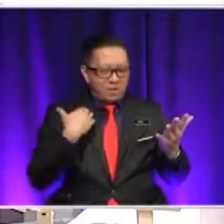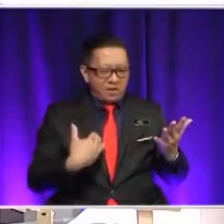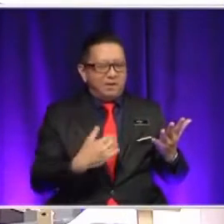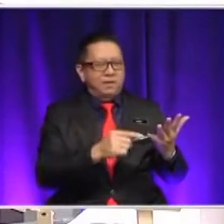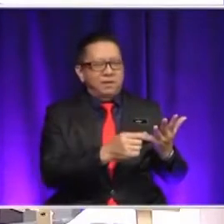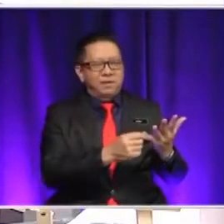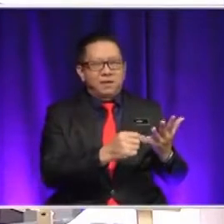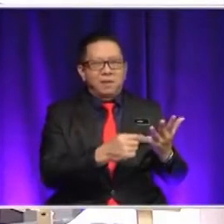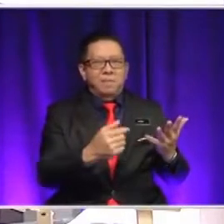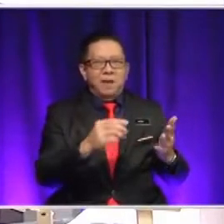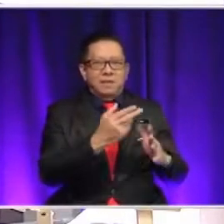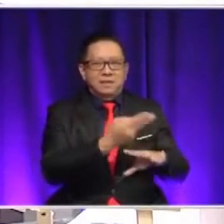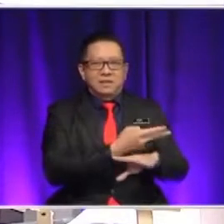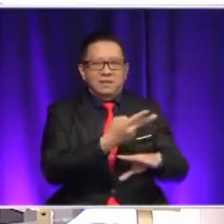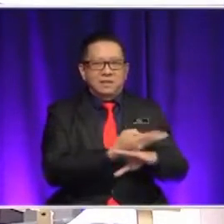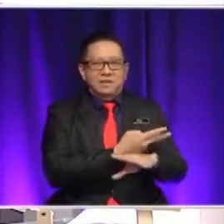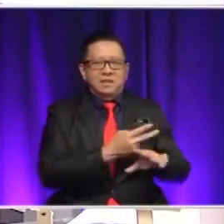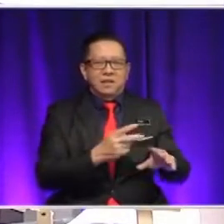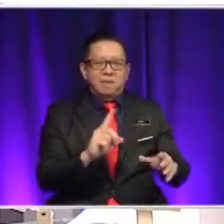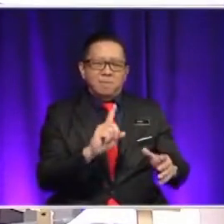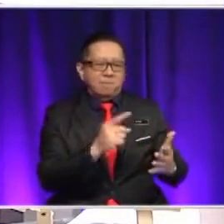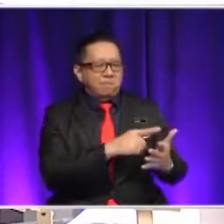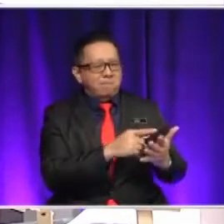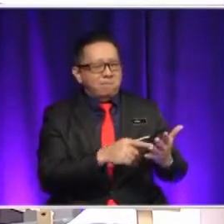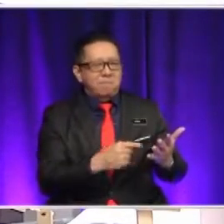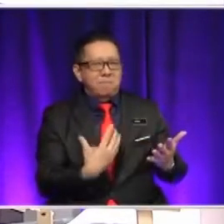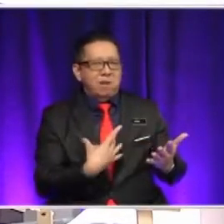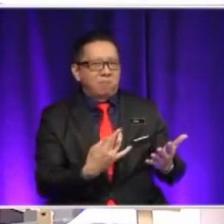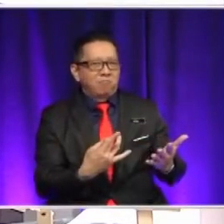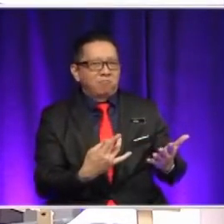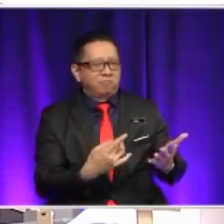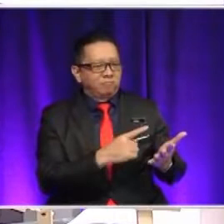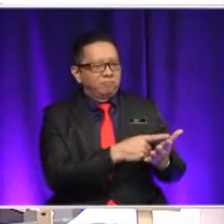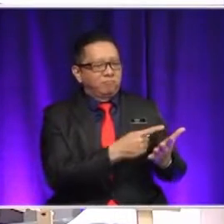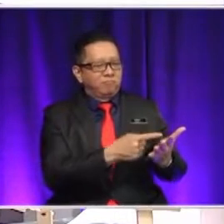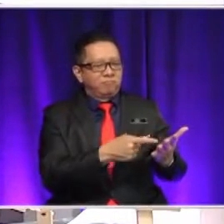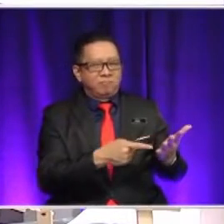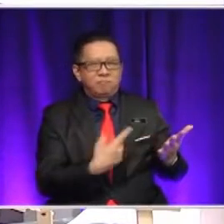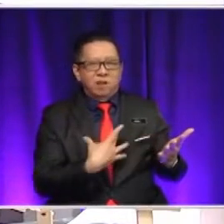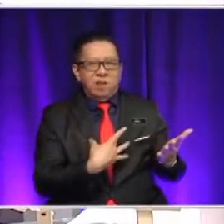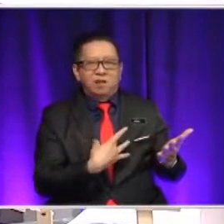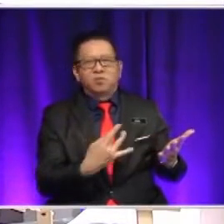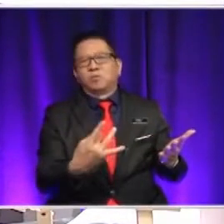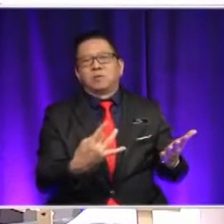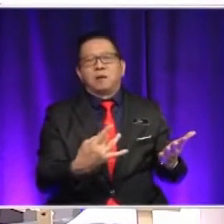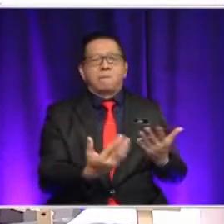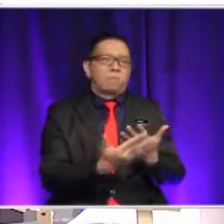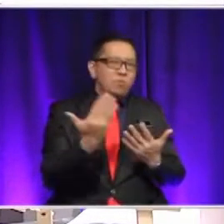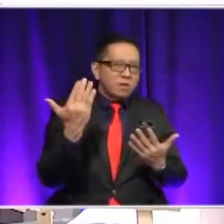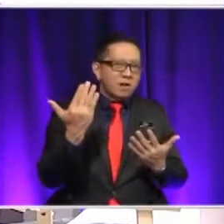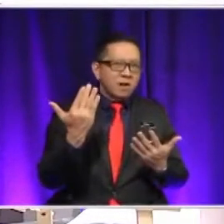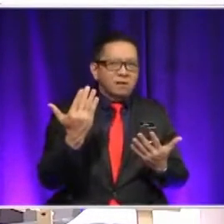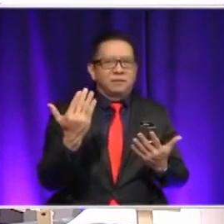Febri ataupun kapas Abah manea by Ivana pilih yang mana operasi paling mudah